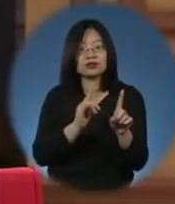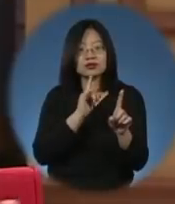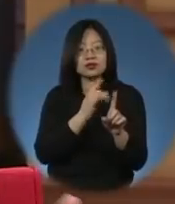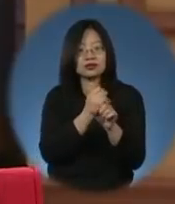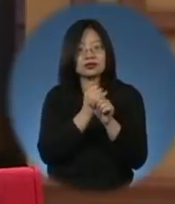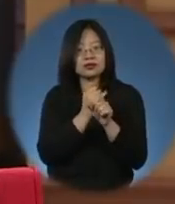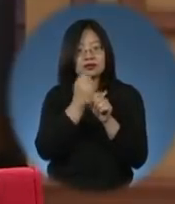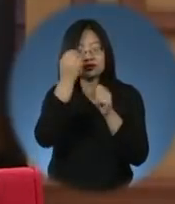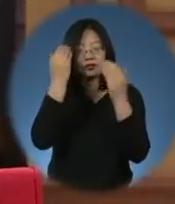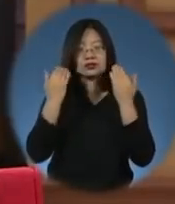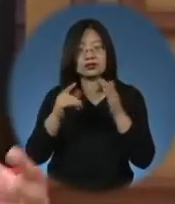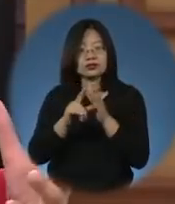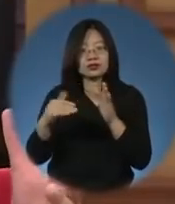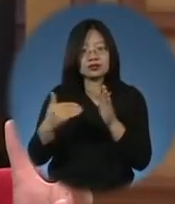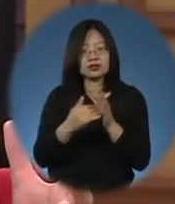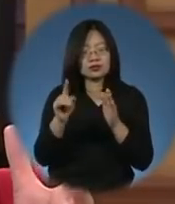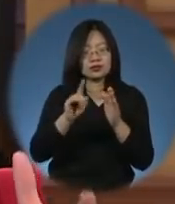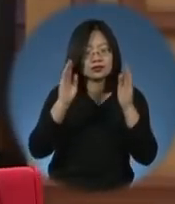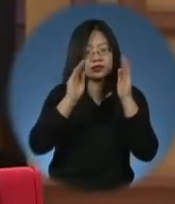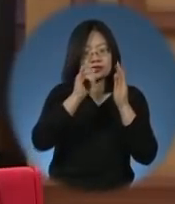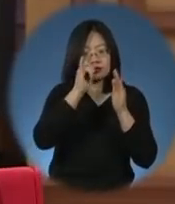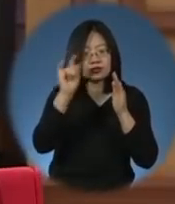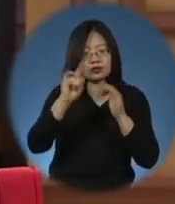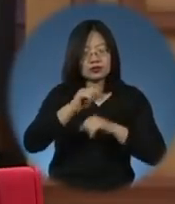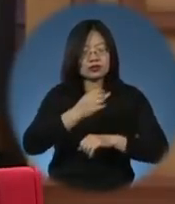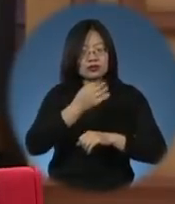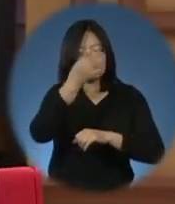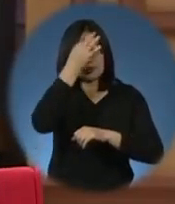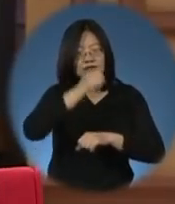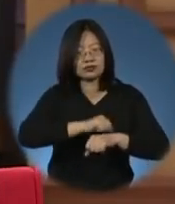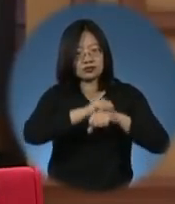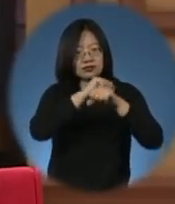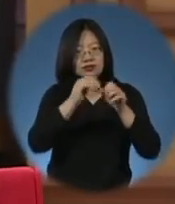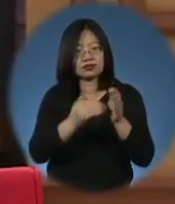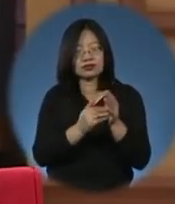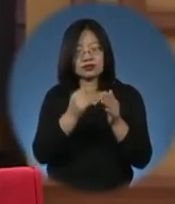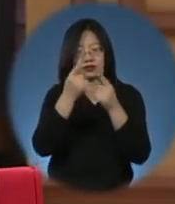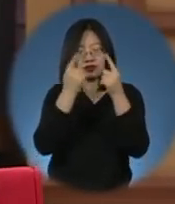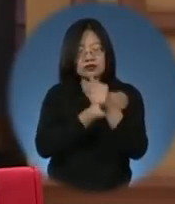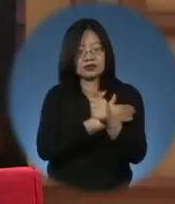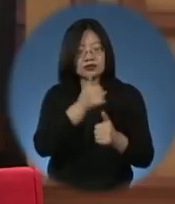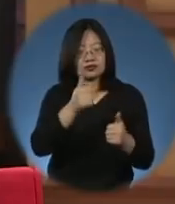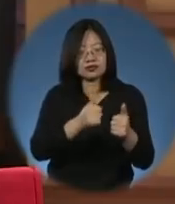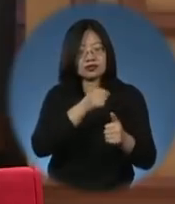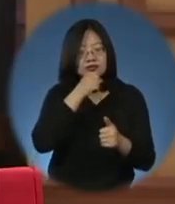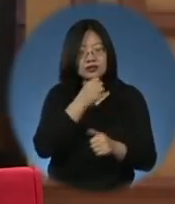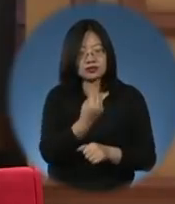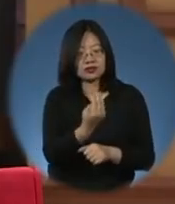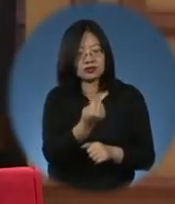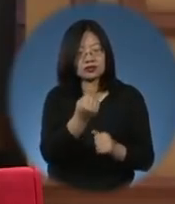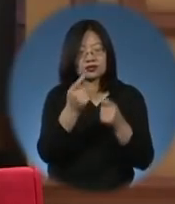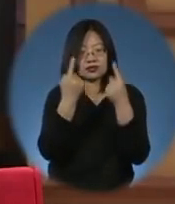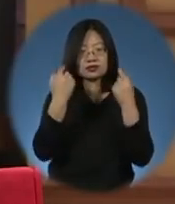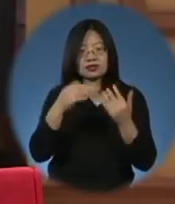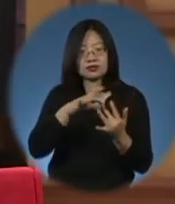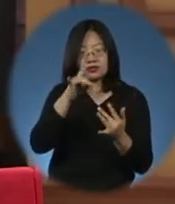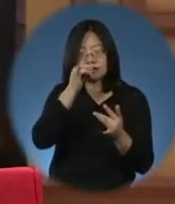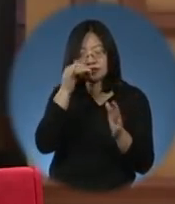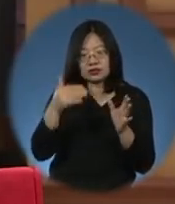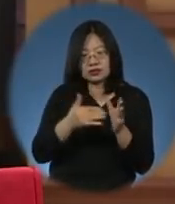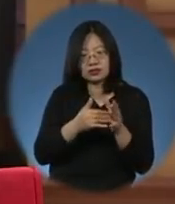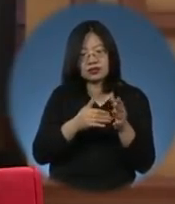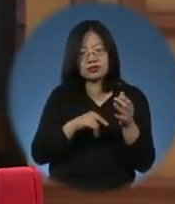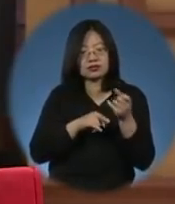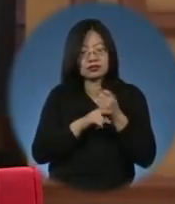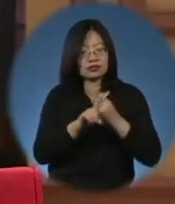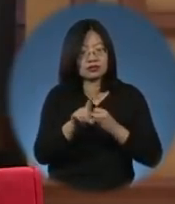고등학교 때까지 어떤 공부를 했고 어떤 그 스펙을 쌓았고 그리고 수능 점수가 얼마냐를 가지고 대학에서 뽑습니다. 근데 그렇게 뽑는